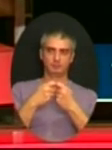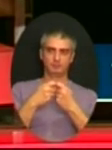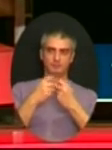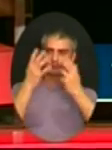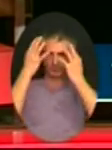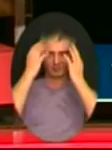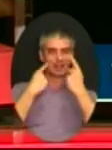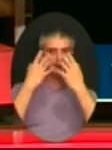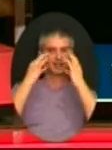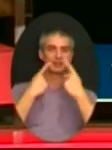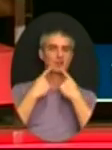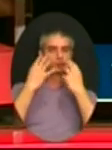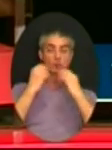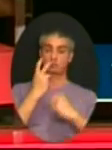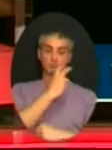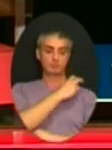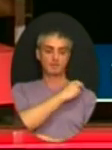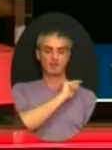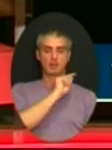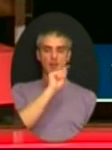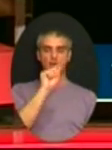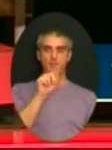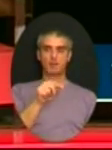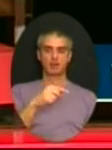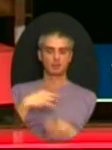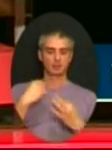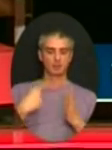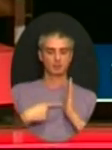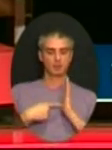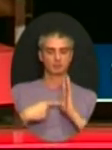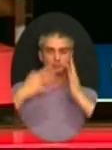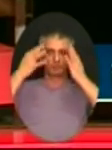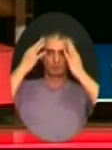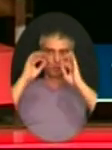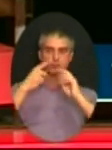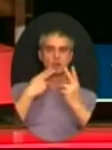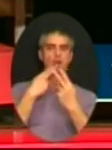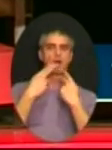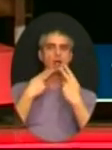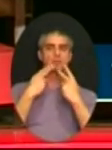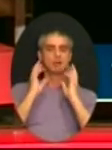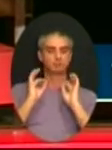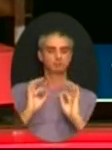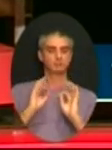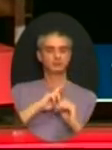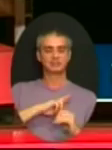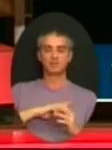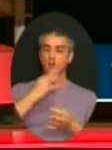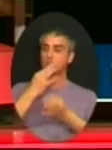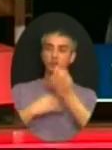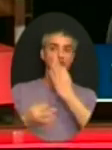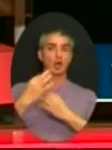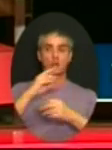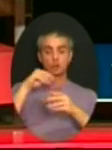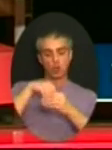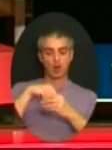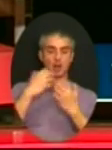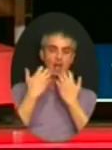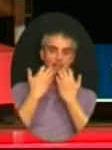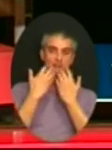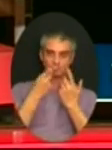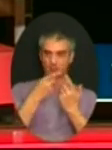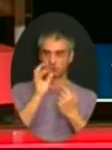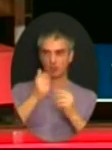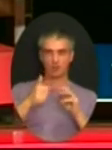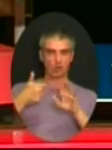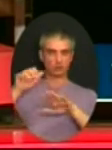המכובדות של הדיון. אז המפכ"ל, אני חייב להגיד, הגיע ונתן הופעה מכובדת, הוא גם ענה די בסבלנות לשאלות שהוא נשאל, כולל על ההסבר, הטענה